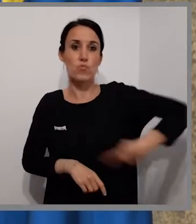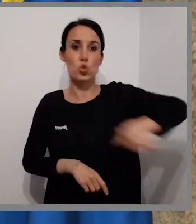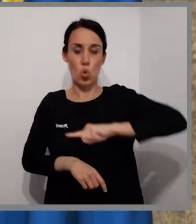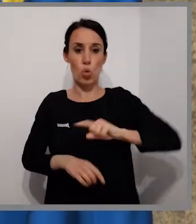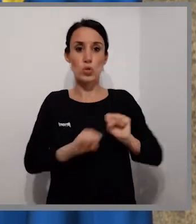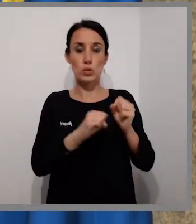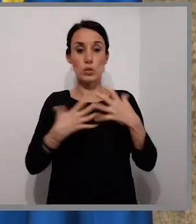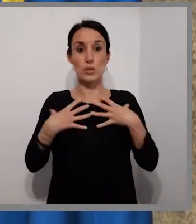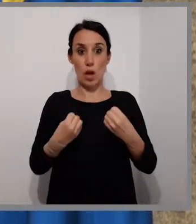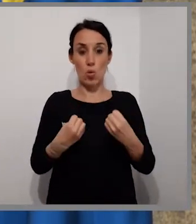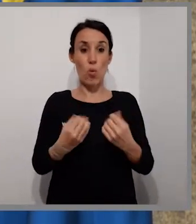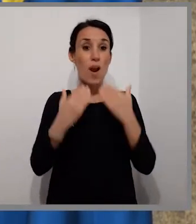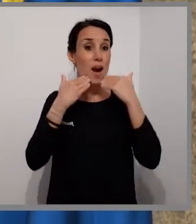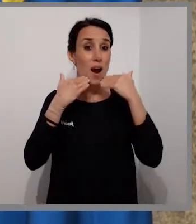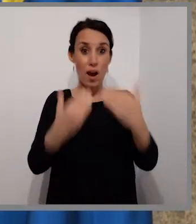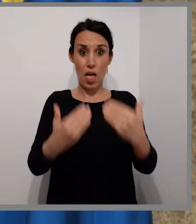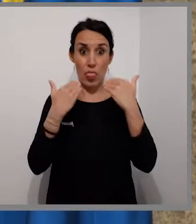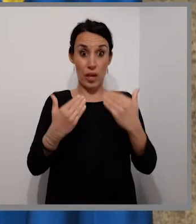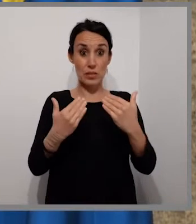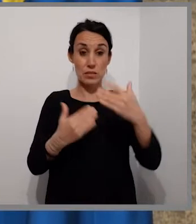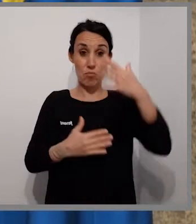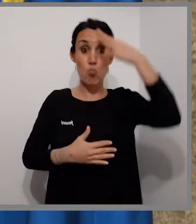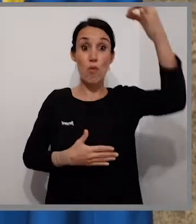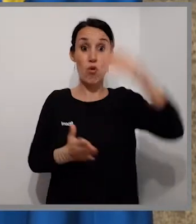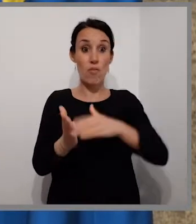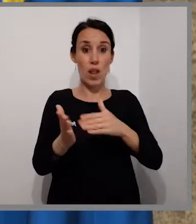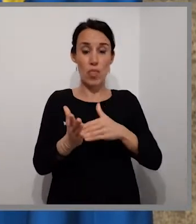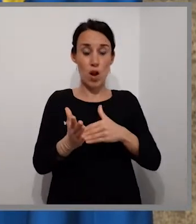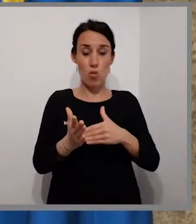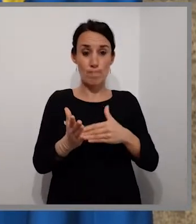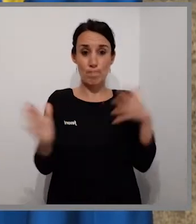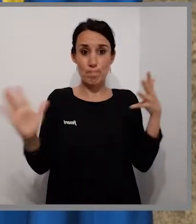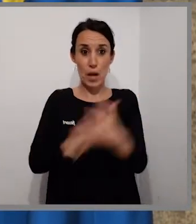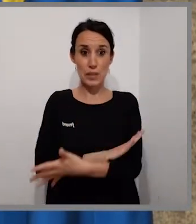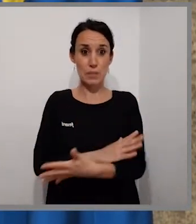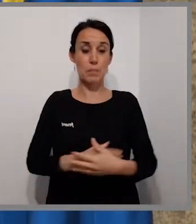nostre agraïment, l'agraïment del poble valencià, és infinit.